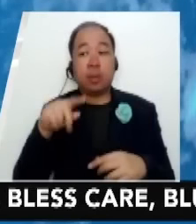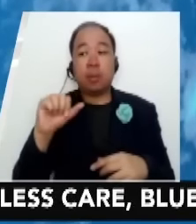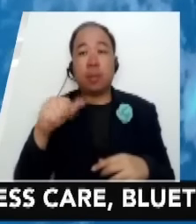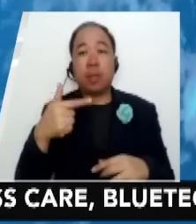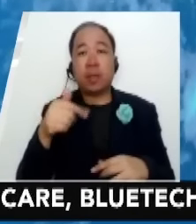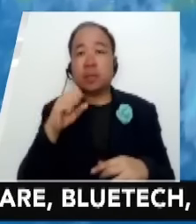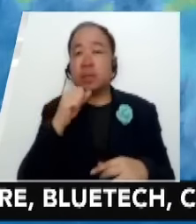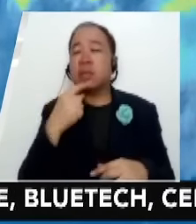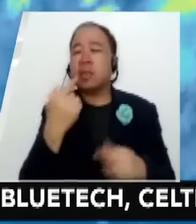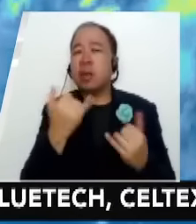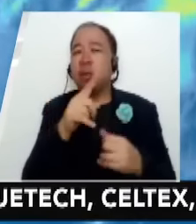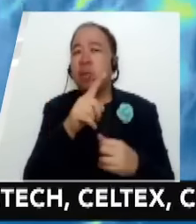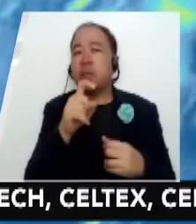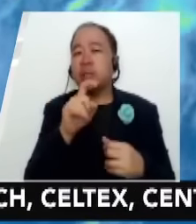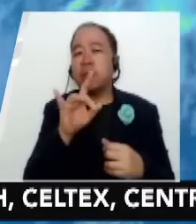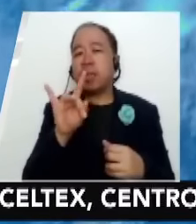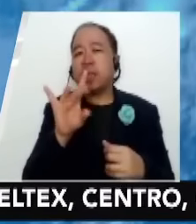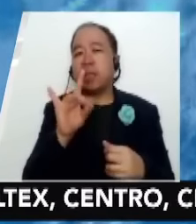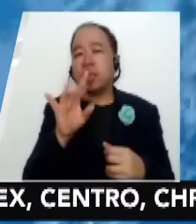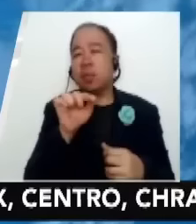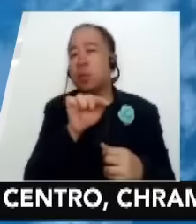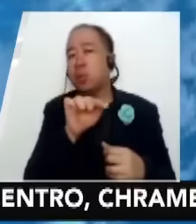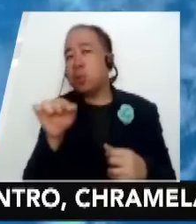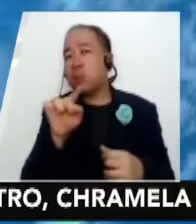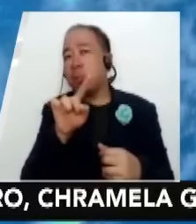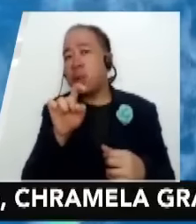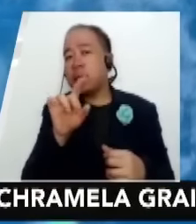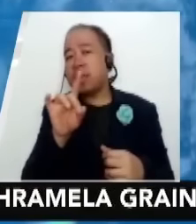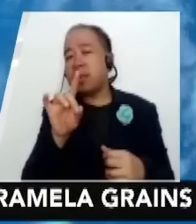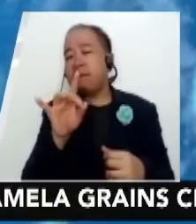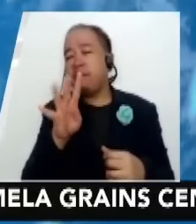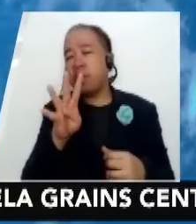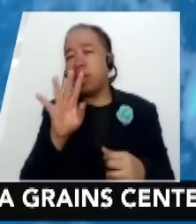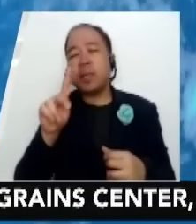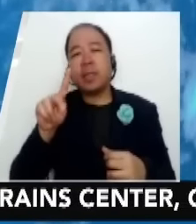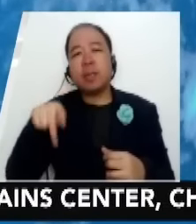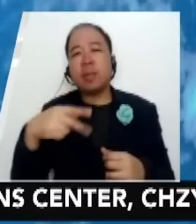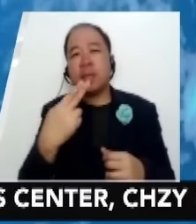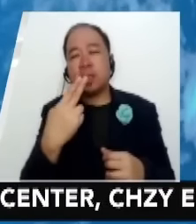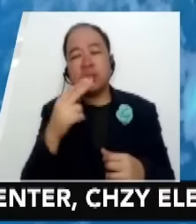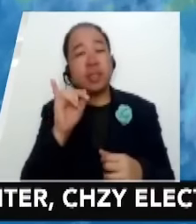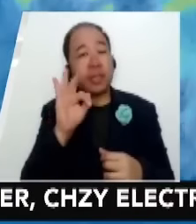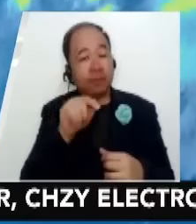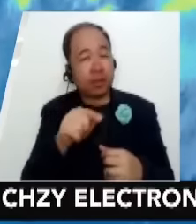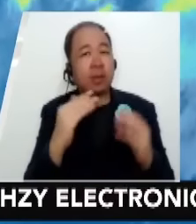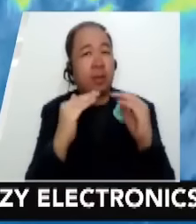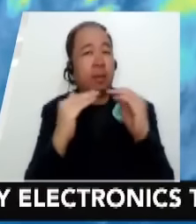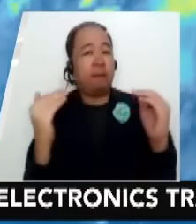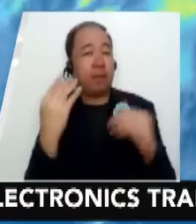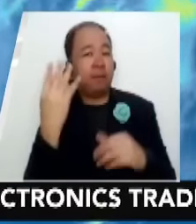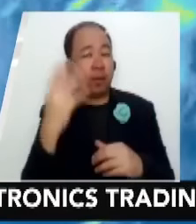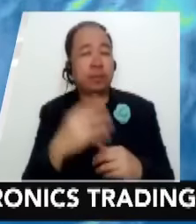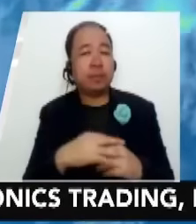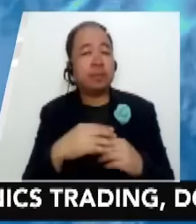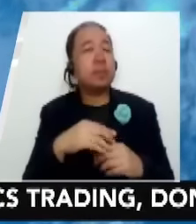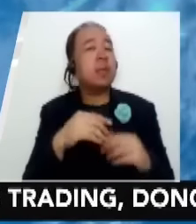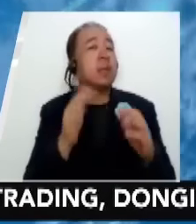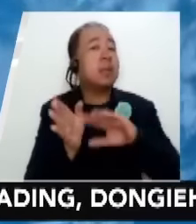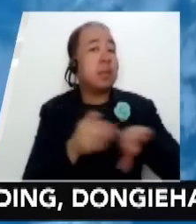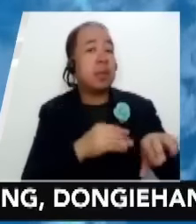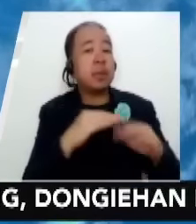sa 118 hanggang sa 184 kilometers per hour kapag ganito po kataas ang babala. Signal number 3 naman, dyan po yan sa